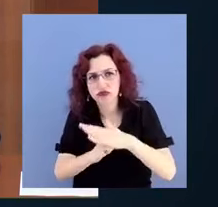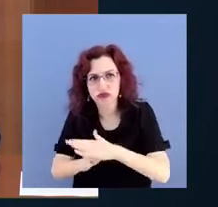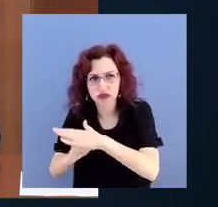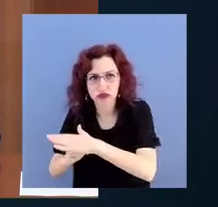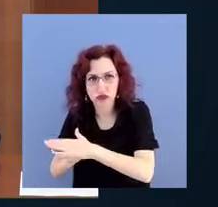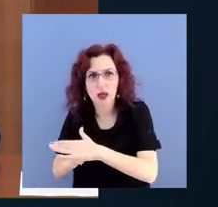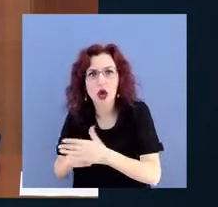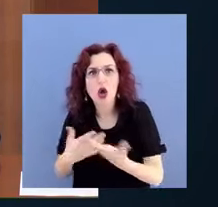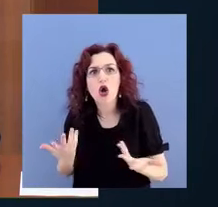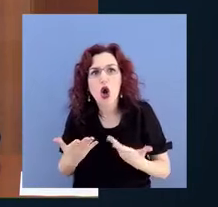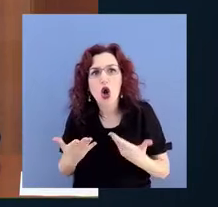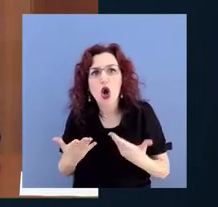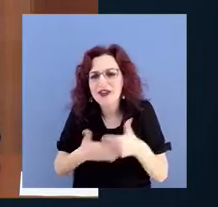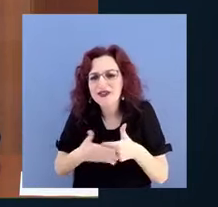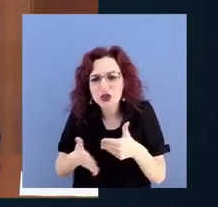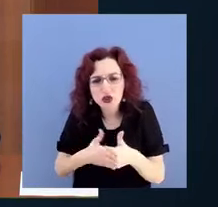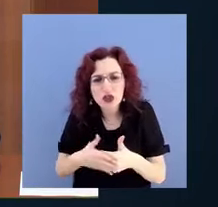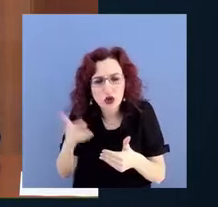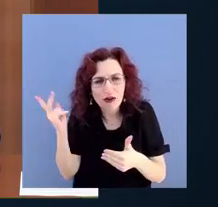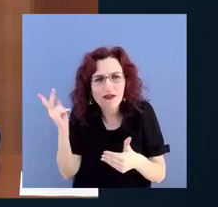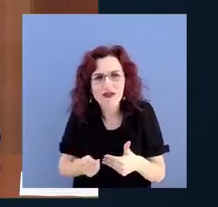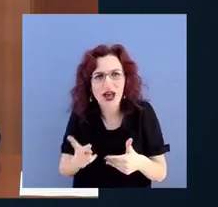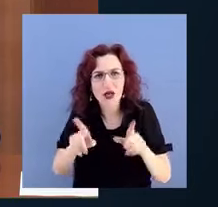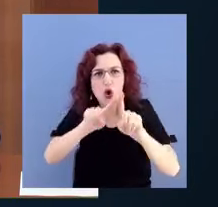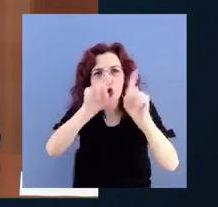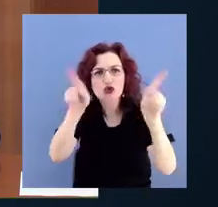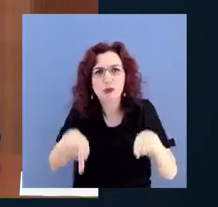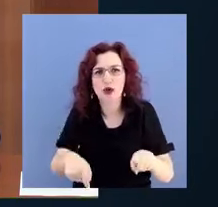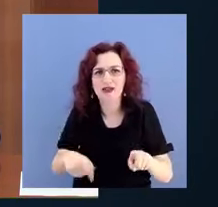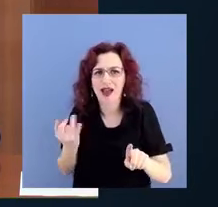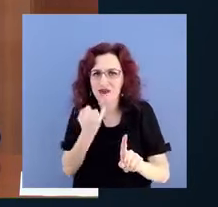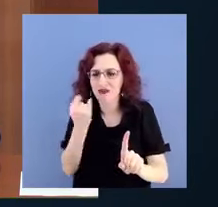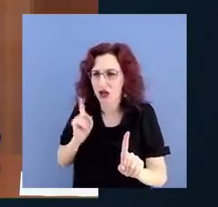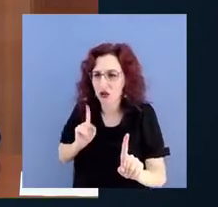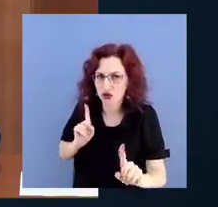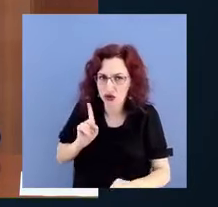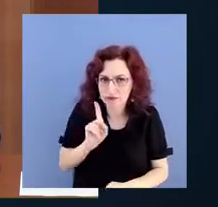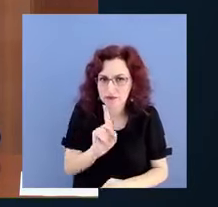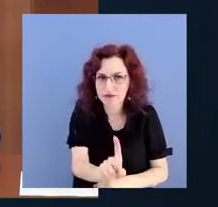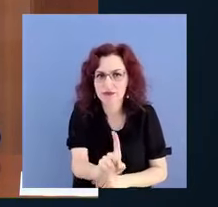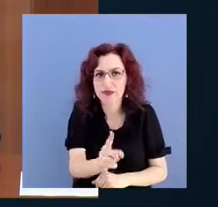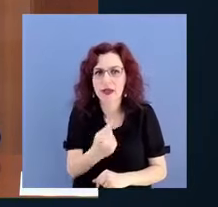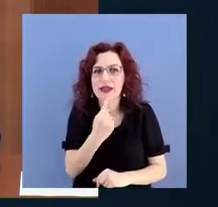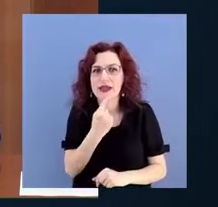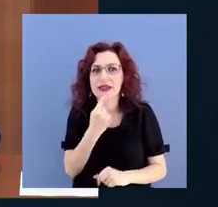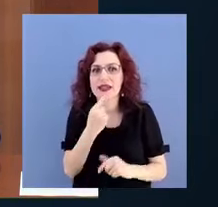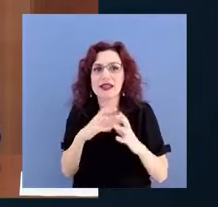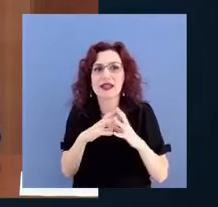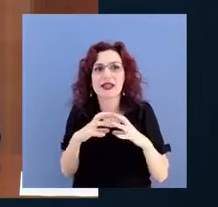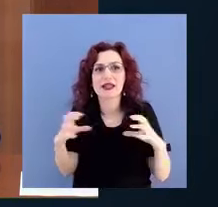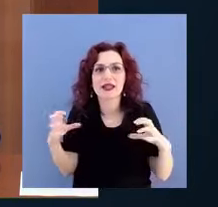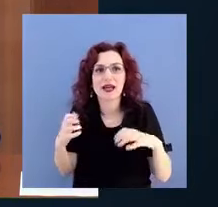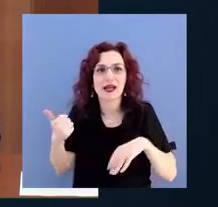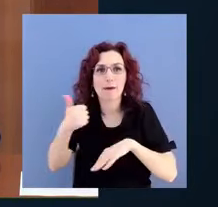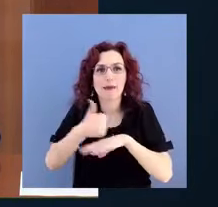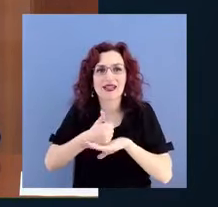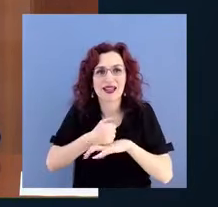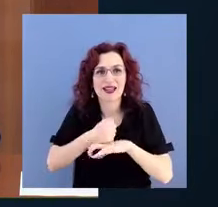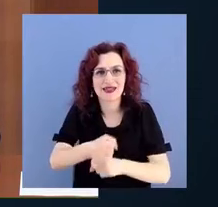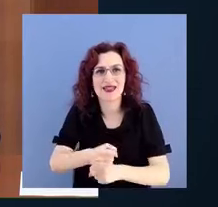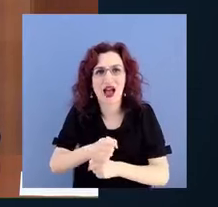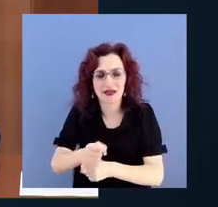che in qualche modo abbiamo possiamo di essere facilmente raggiungibili da i rappresentanti delle imprese dei lavoratori di quei territori